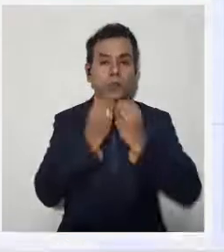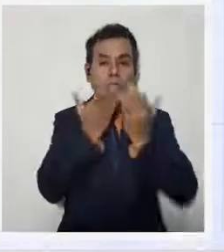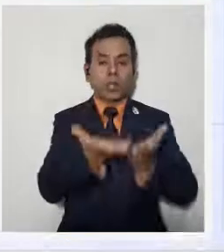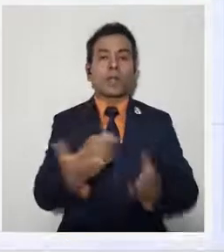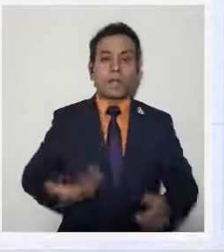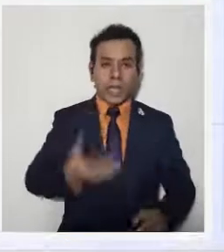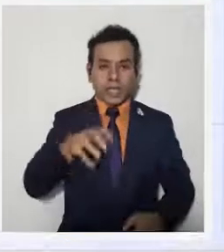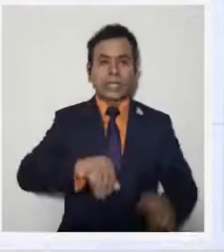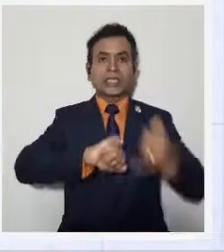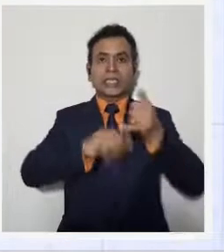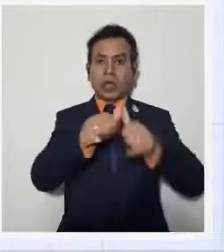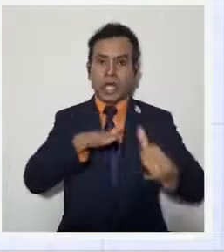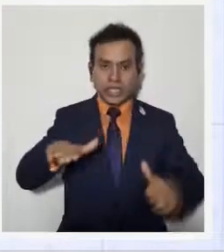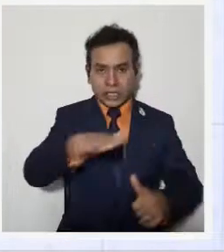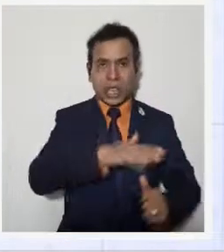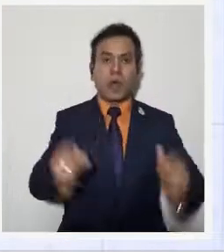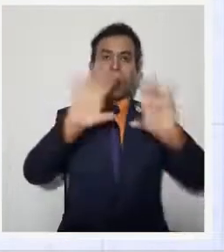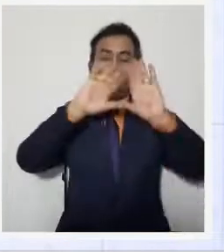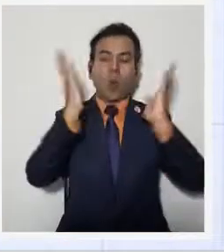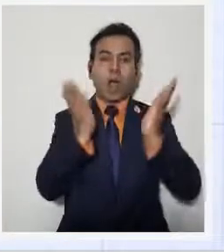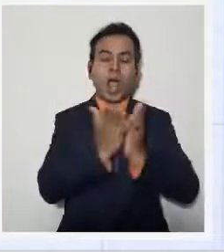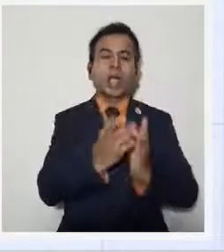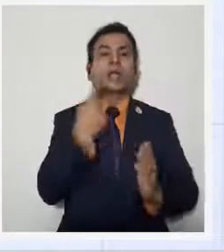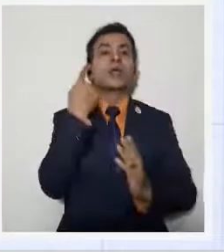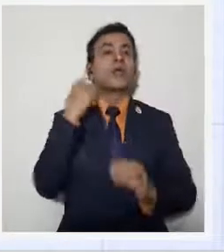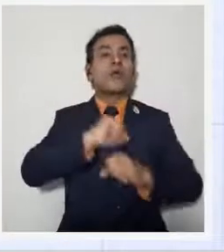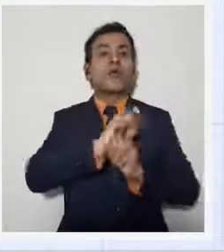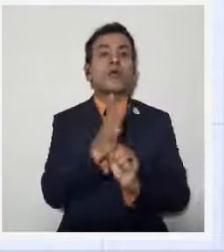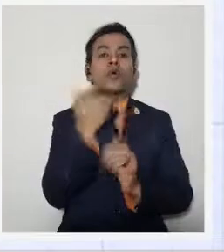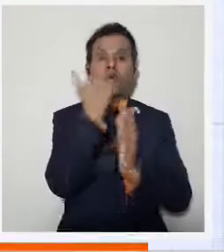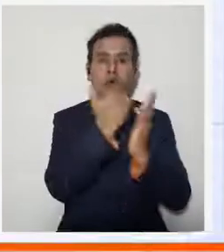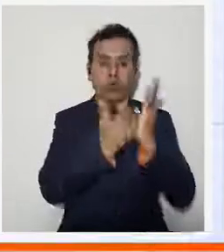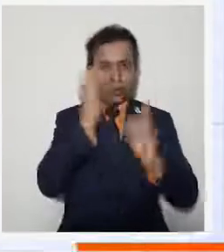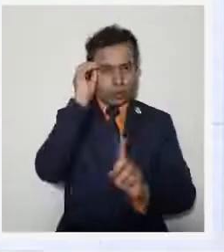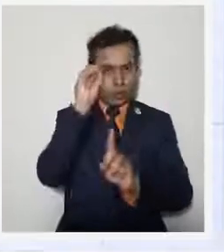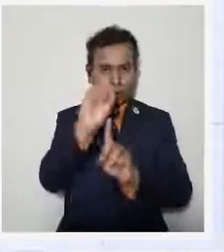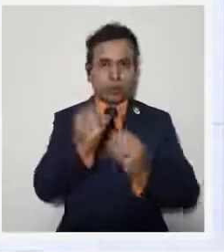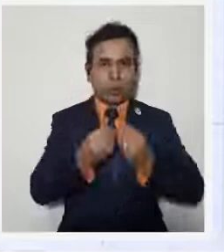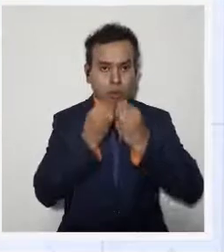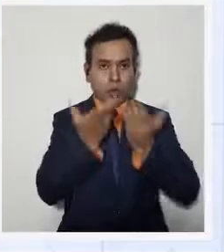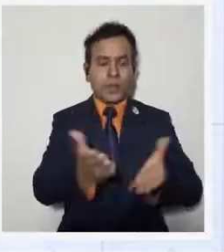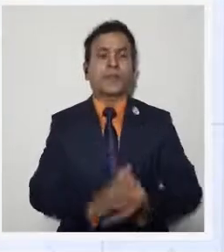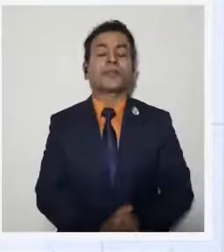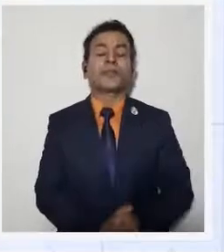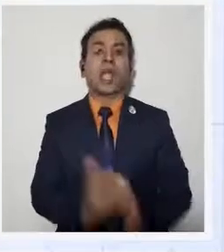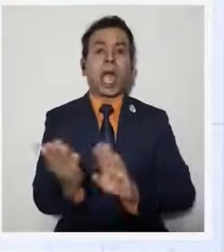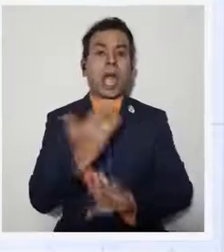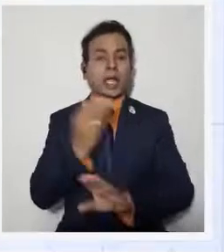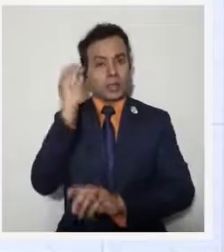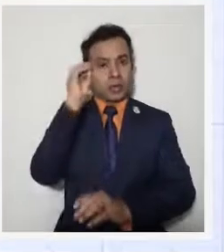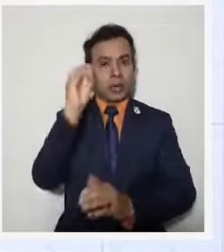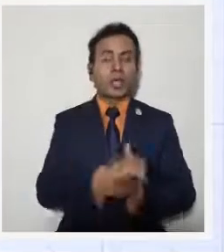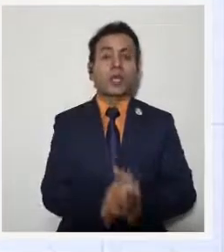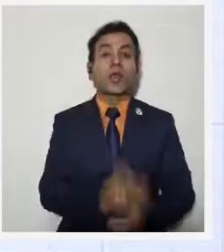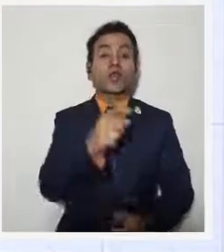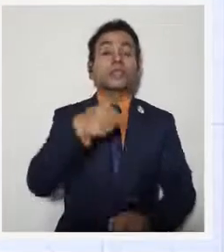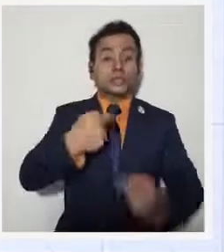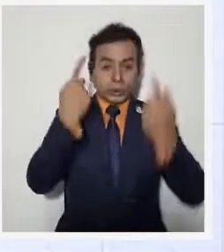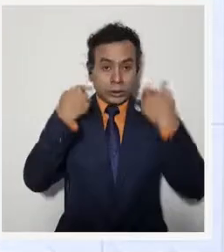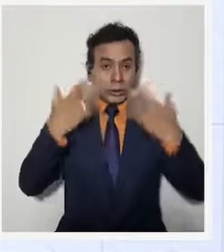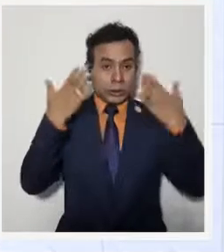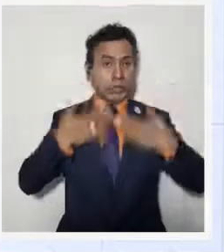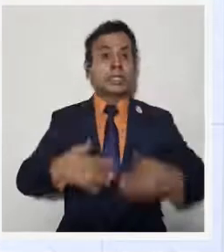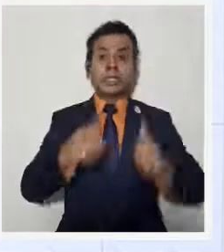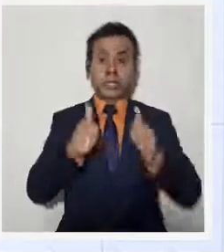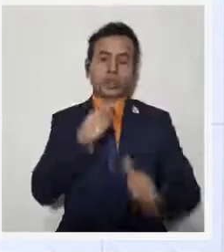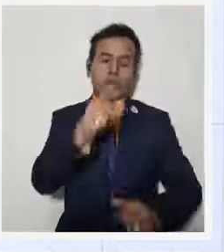আপনাদের সর্বশেষ কোভিড-19 পরিস্থিতি বাংলাদেশে, দক্ষিণ এশিয়া এবং বিশ্ব পরিস্থিতি আপনাদের সামনে তুলে ধরব।